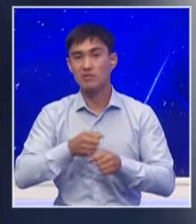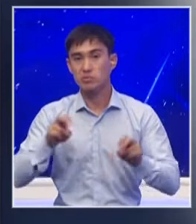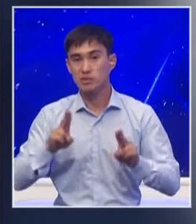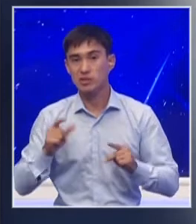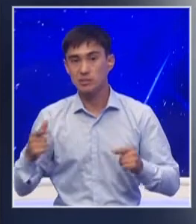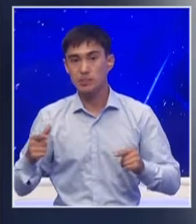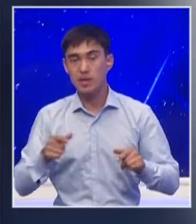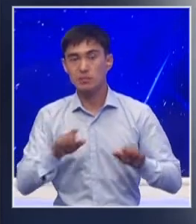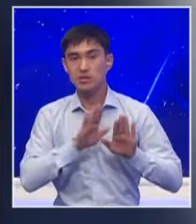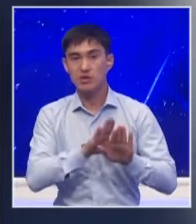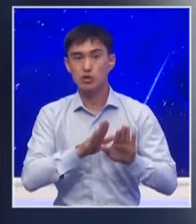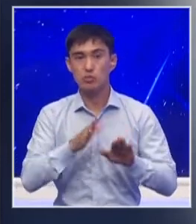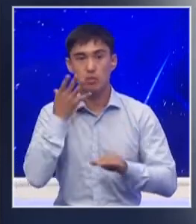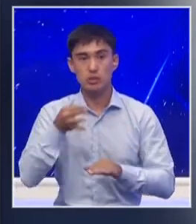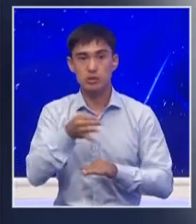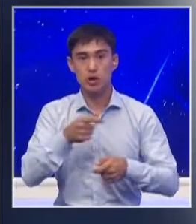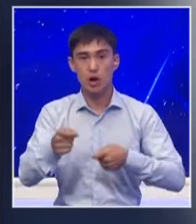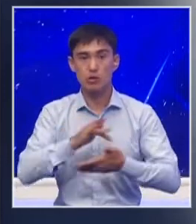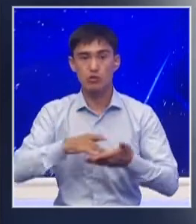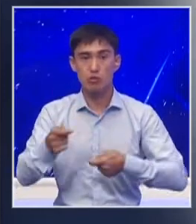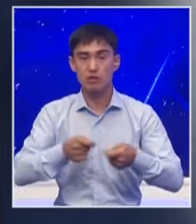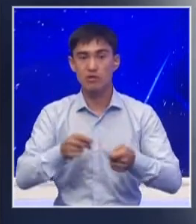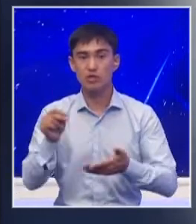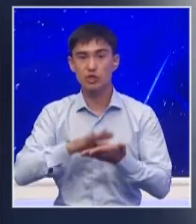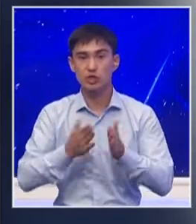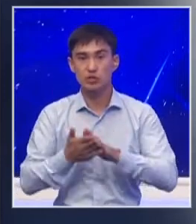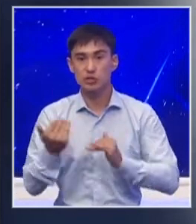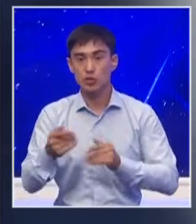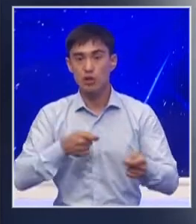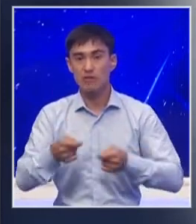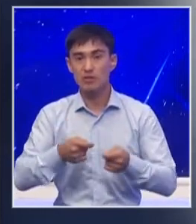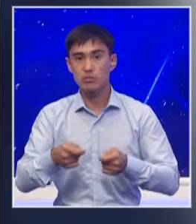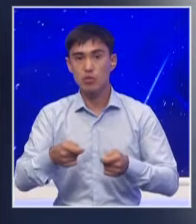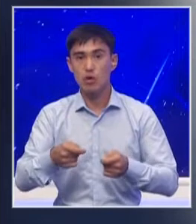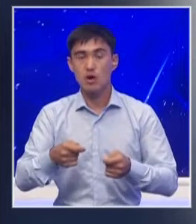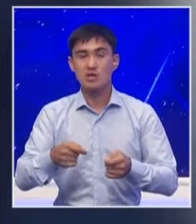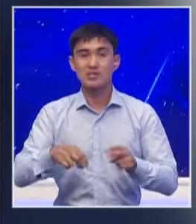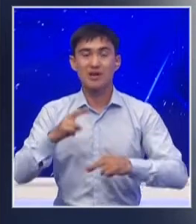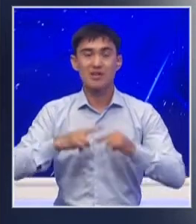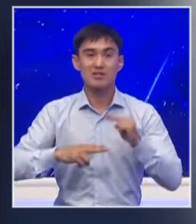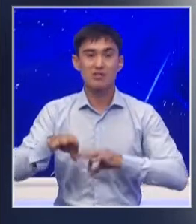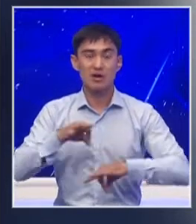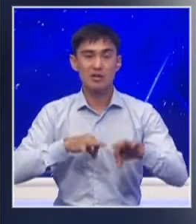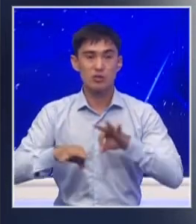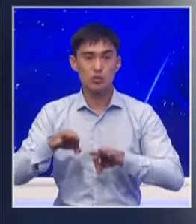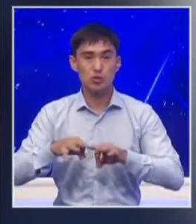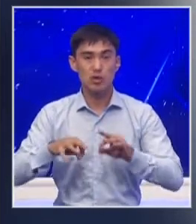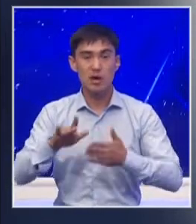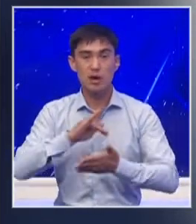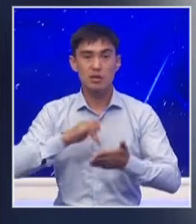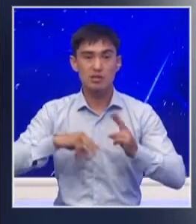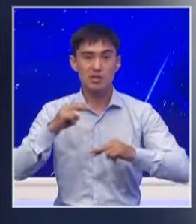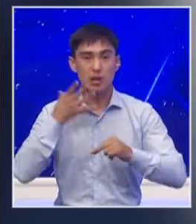заведующим сектором алматинского городского управления по чрезвычайным ситуациям руководителям управлений строительство архитектуры и градостроительства